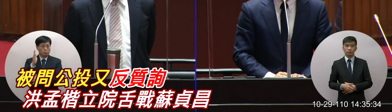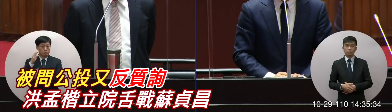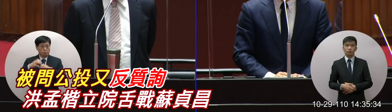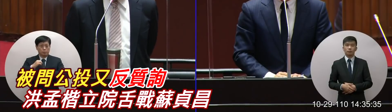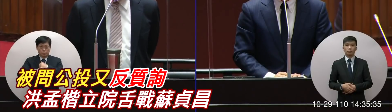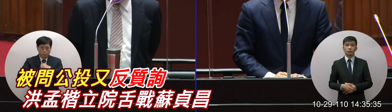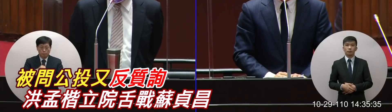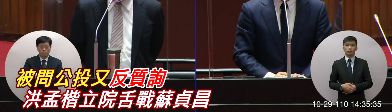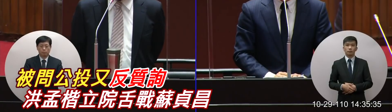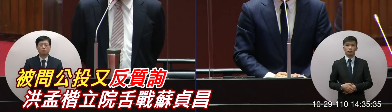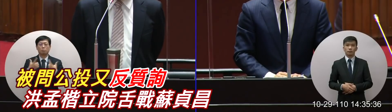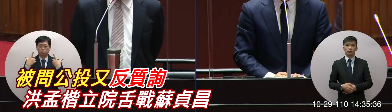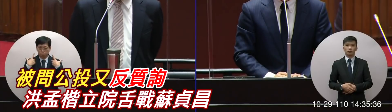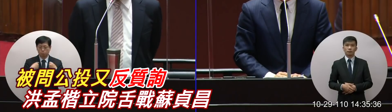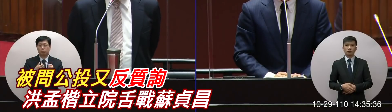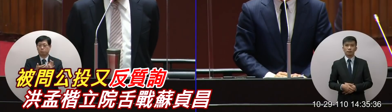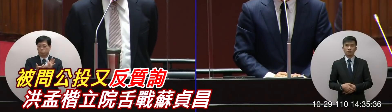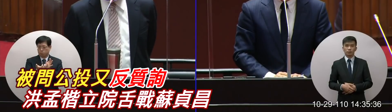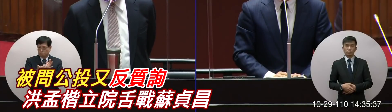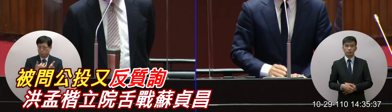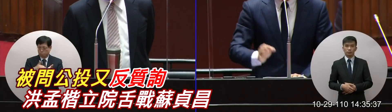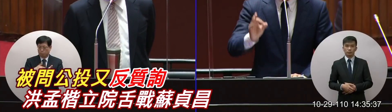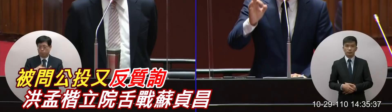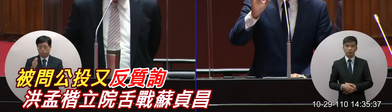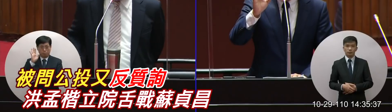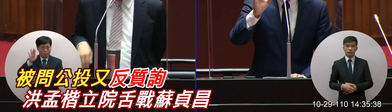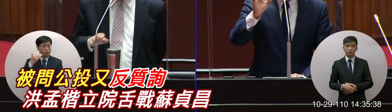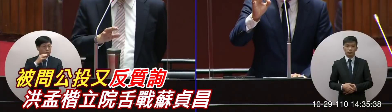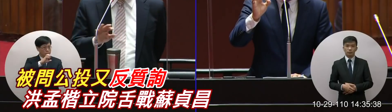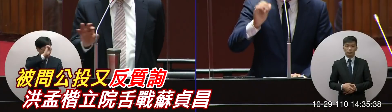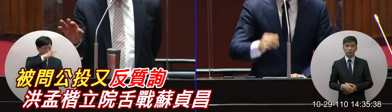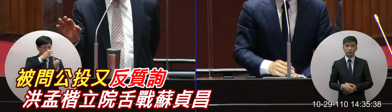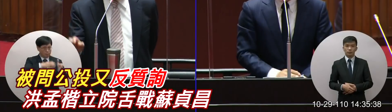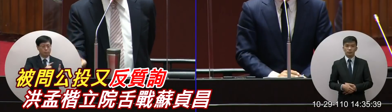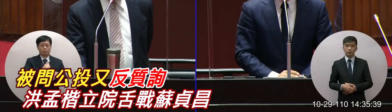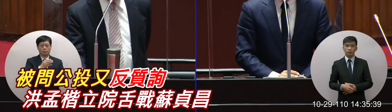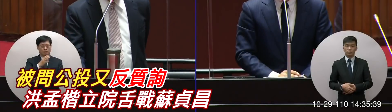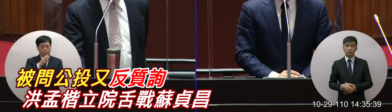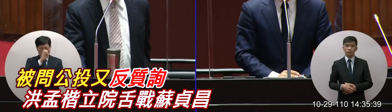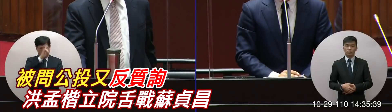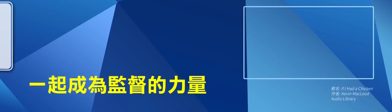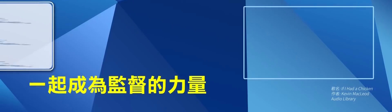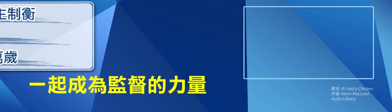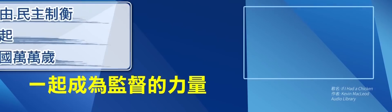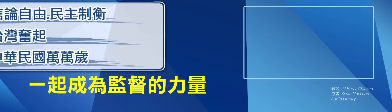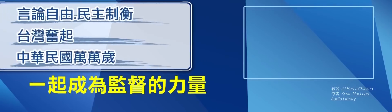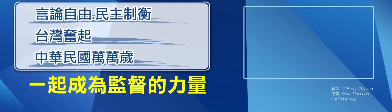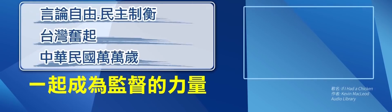动，那政府的预算；如果是政党办的活动，政党支付。